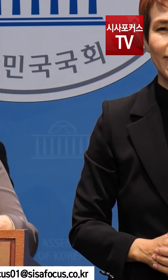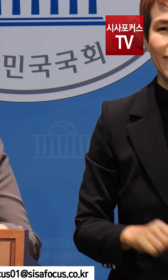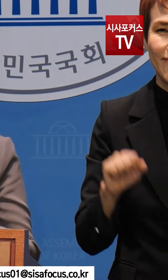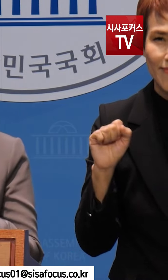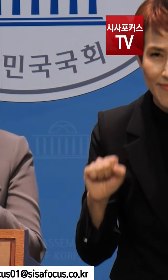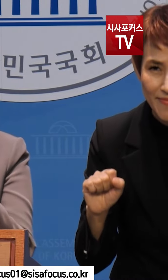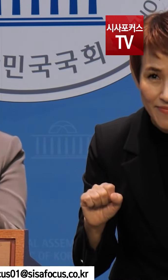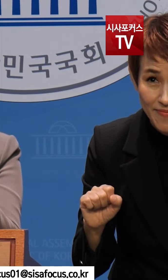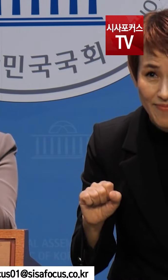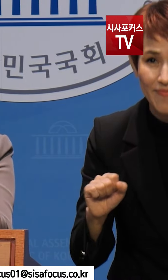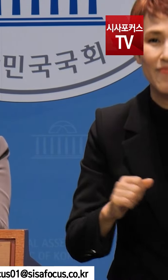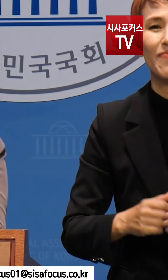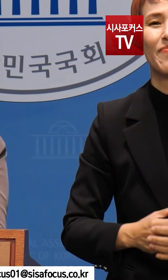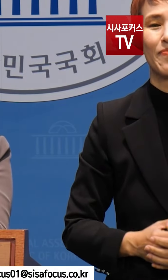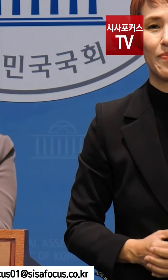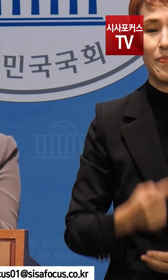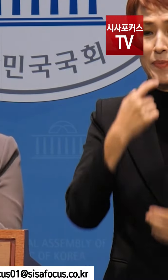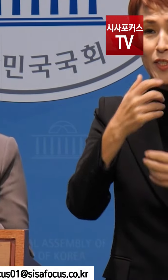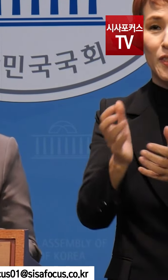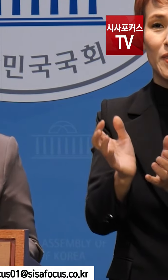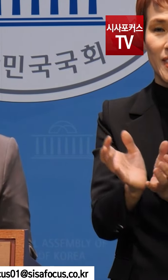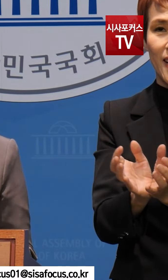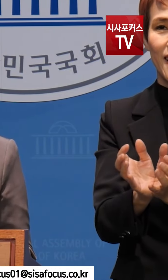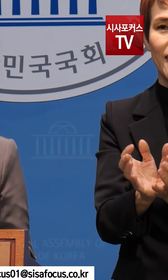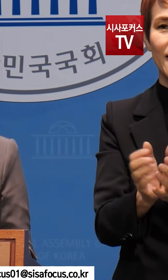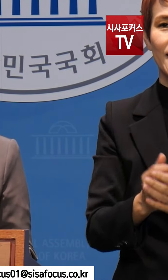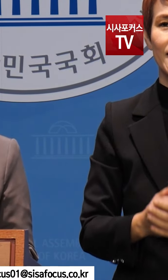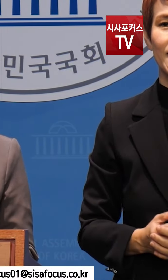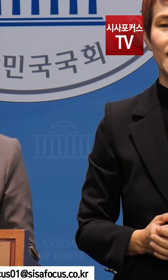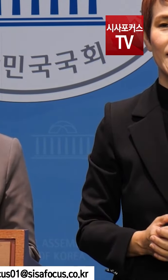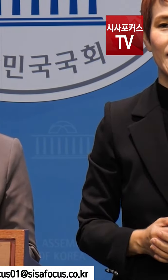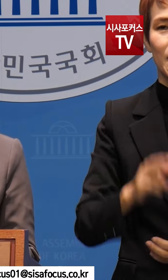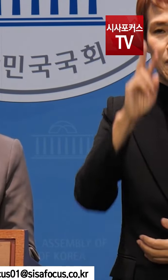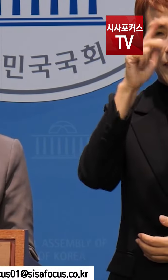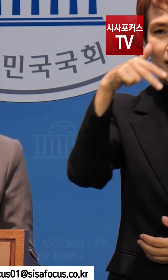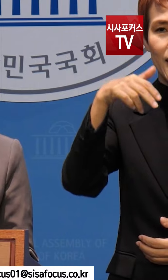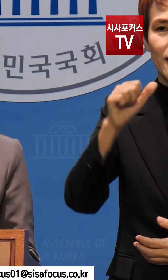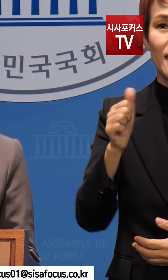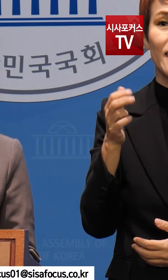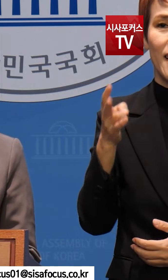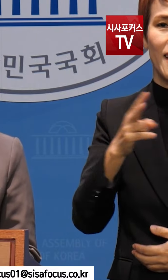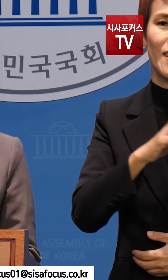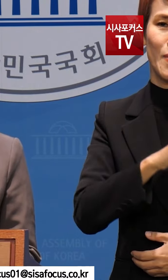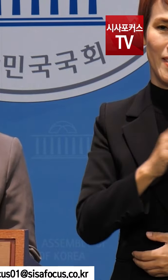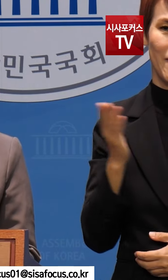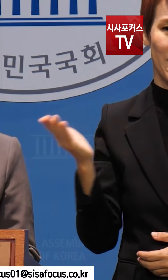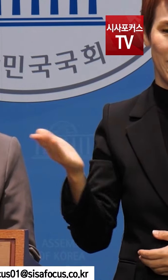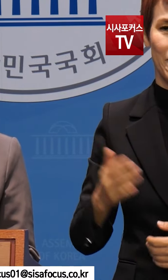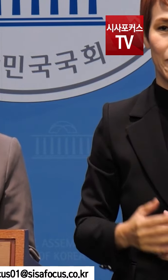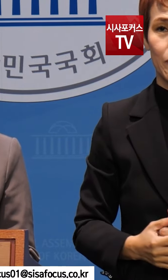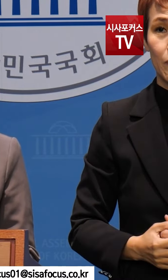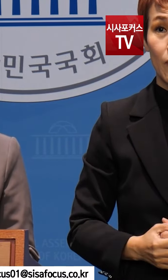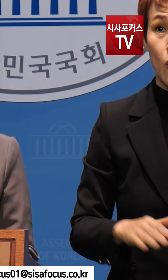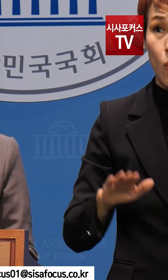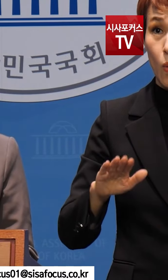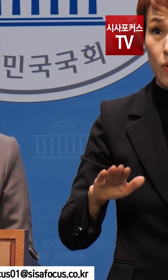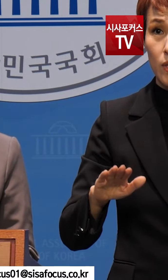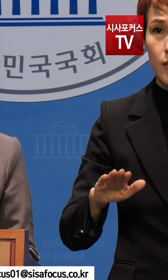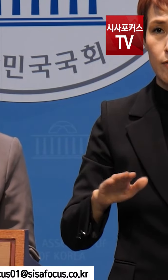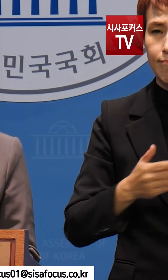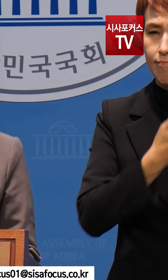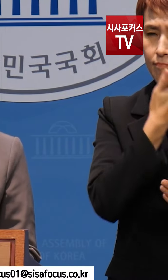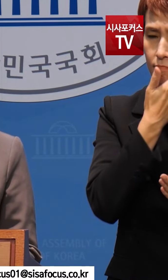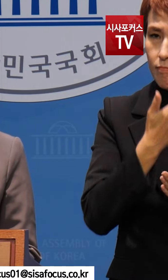예 안녕하십니까 더불어민주당 의정부가 국회의원 박지혜 있니다 오늘 저희가